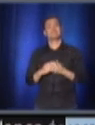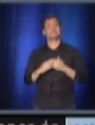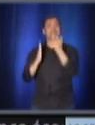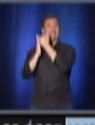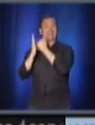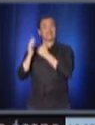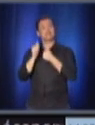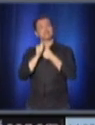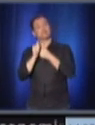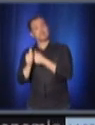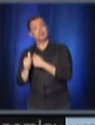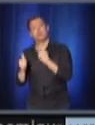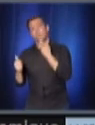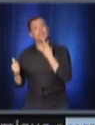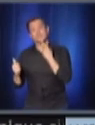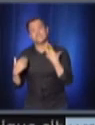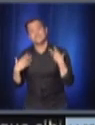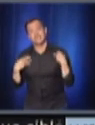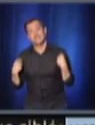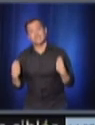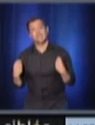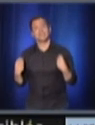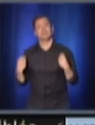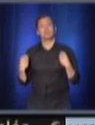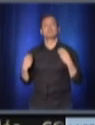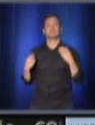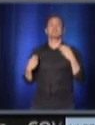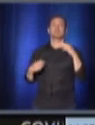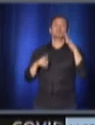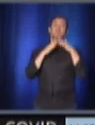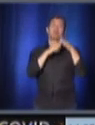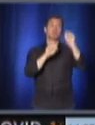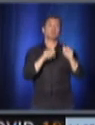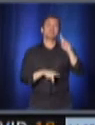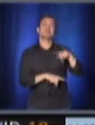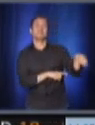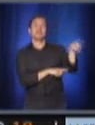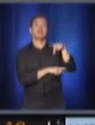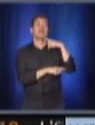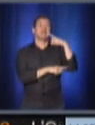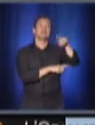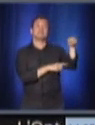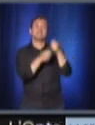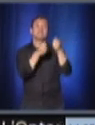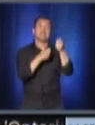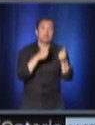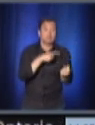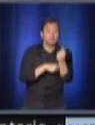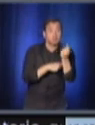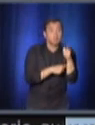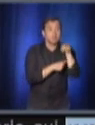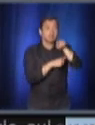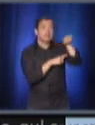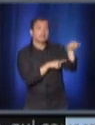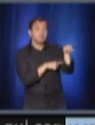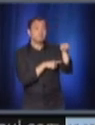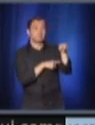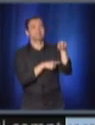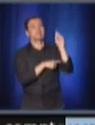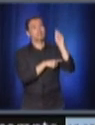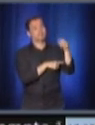pour ça que je demande aux gens, aux propriétaires de ces différents événements-là, de mettre en place les correctifs qu'il